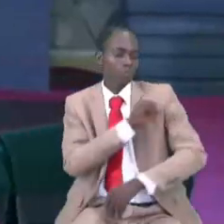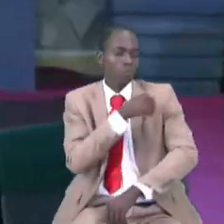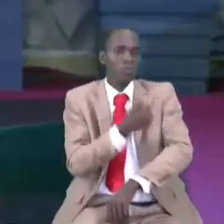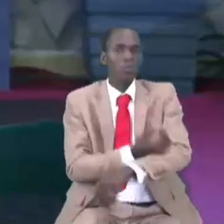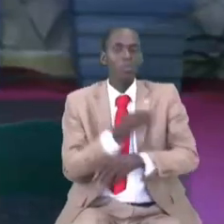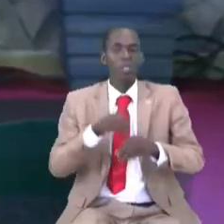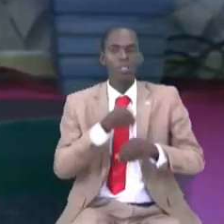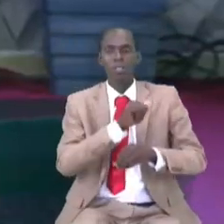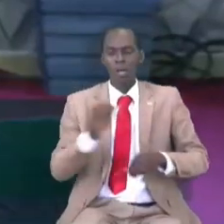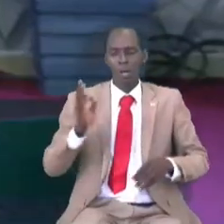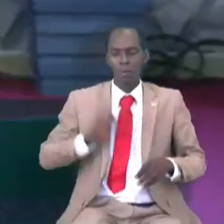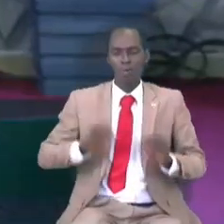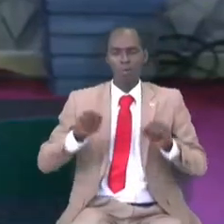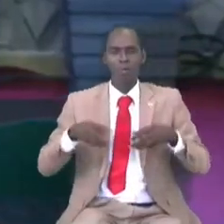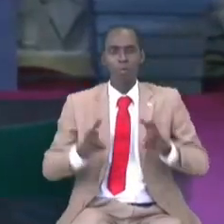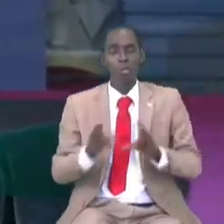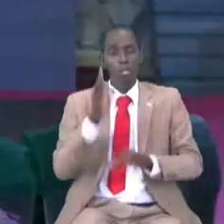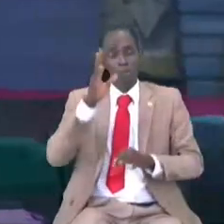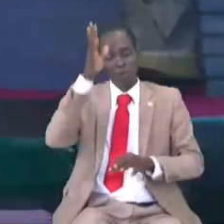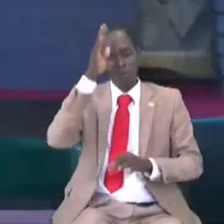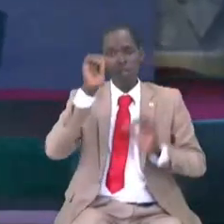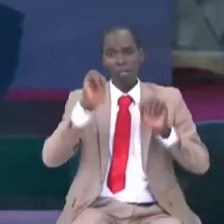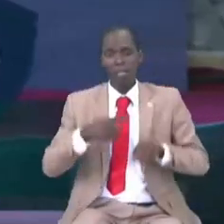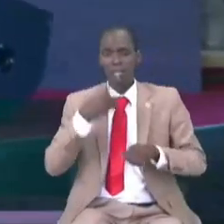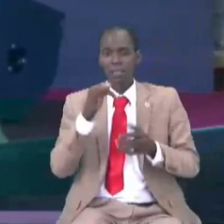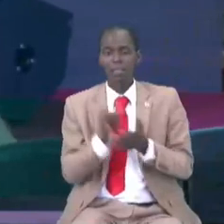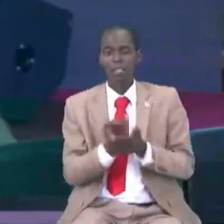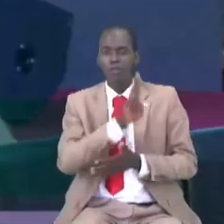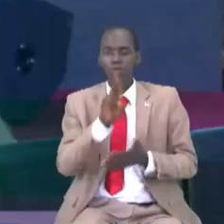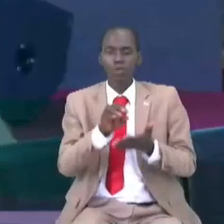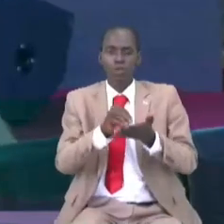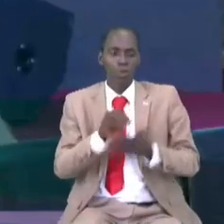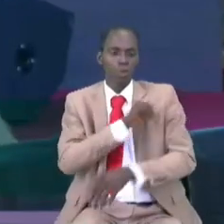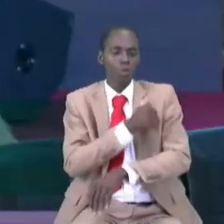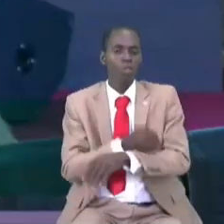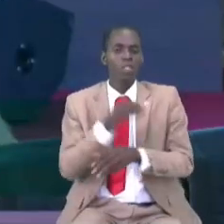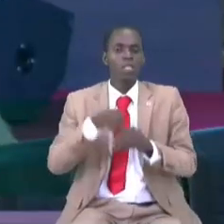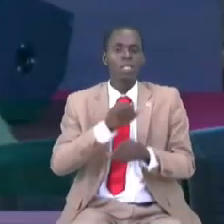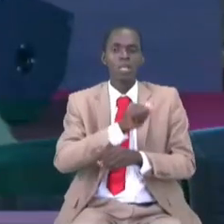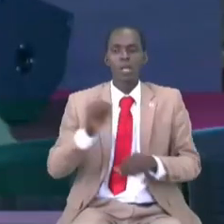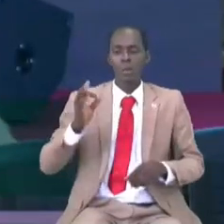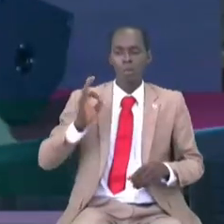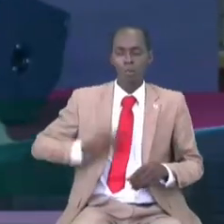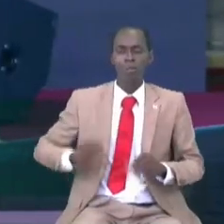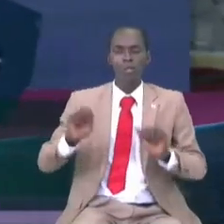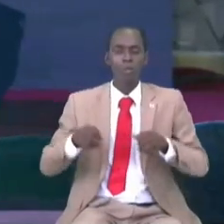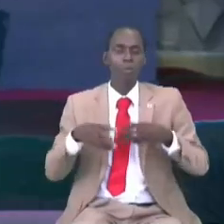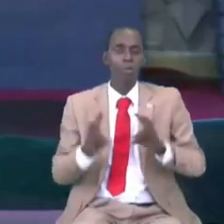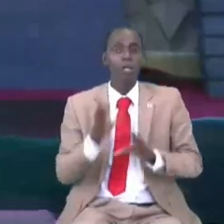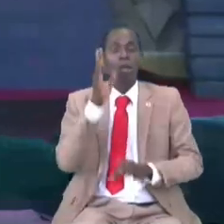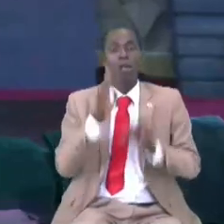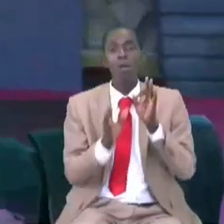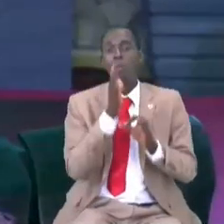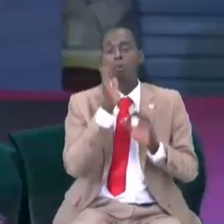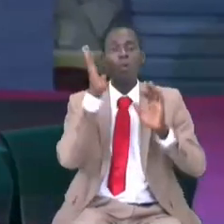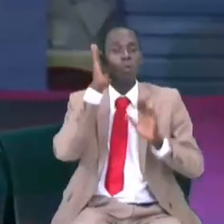son autorité de façon profitable. Si maman pouvait le dire, elle utilisera son autorité